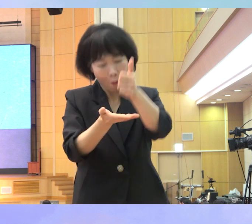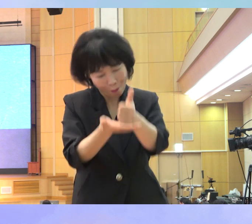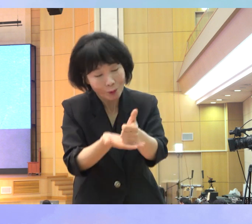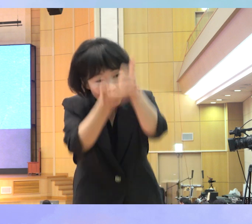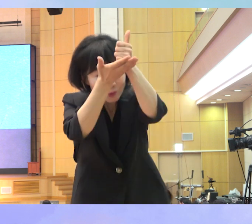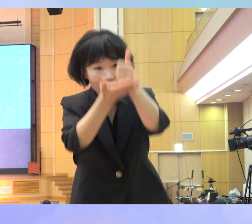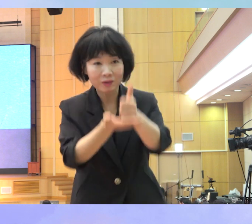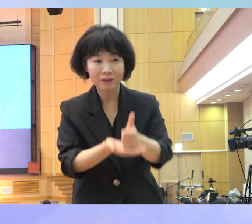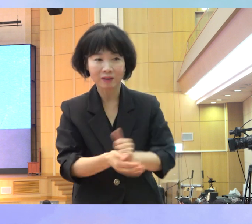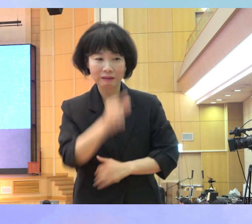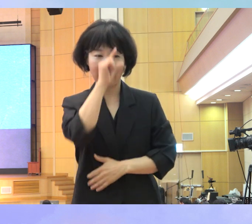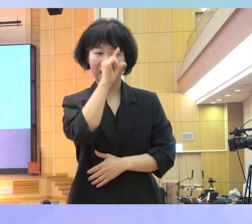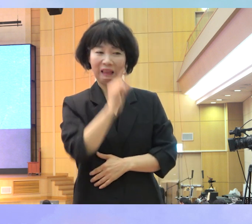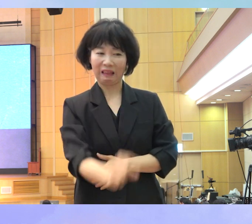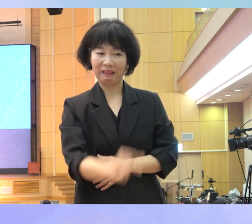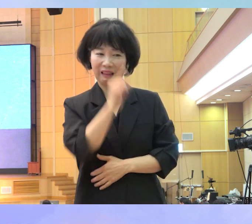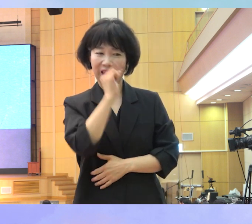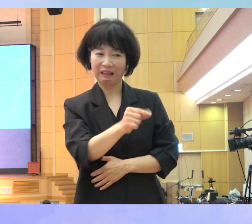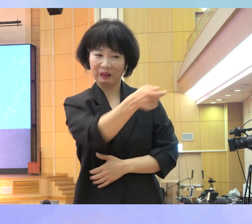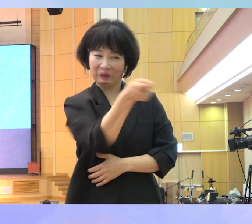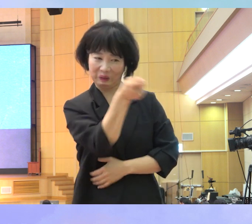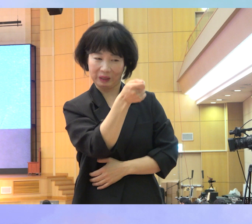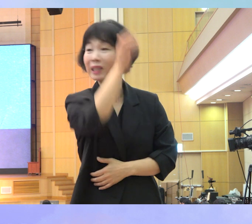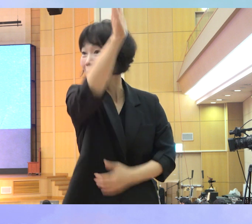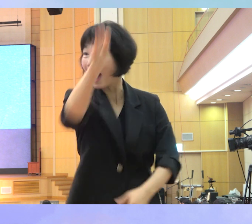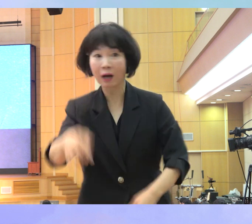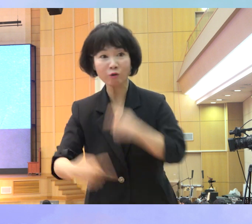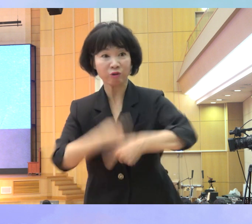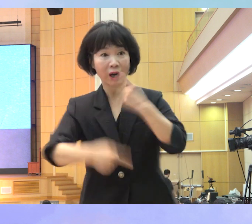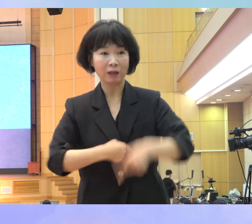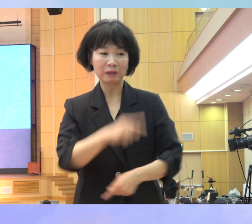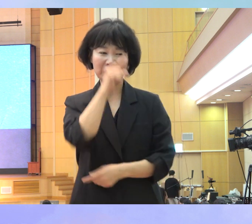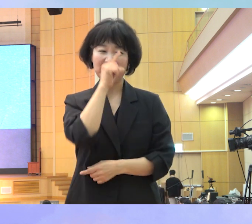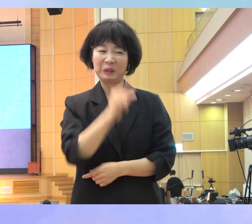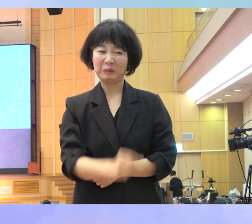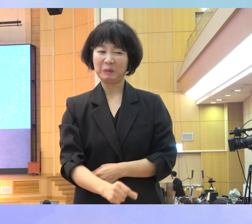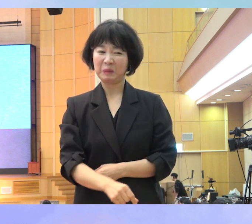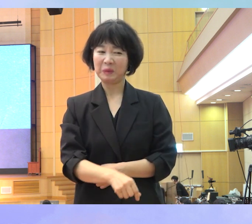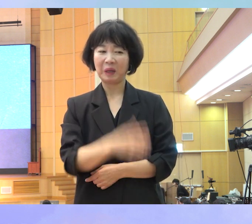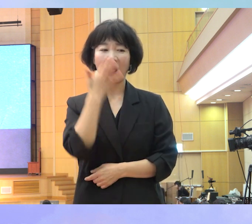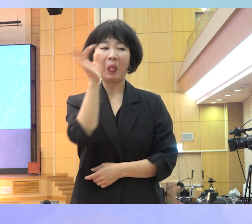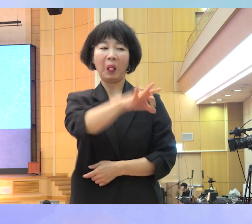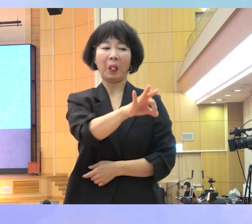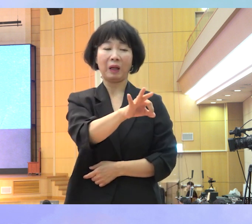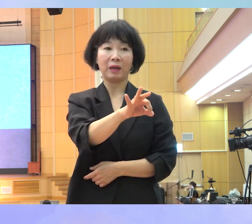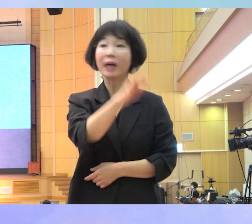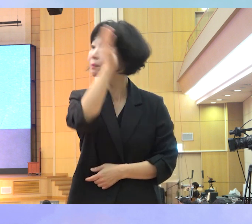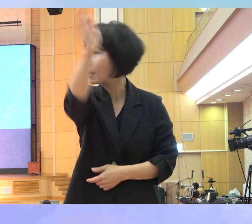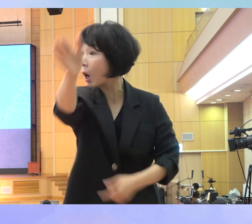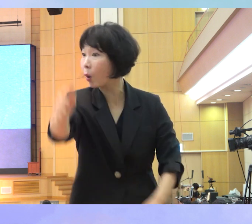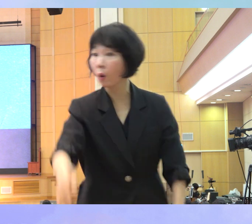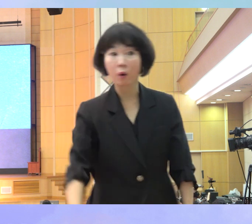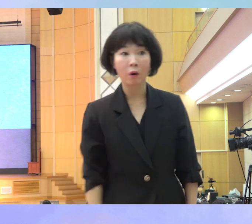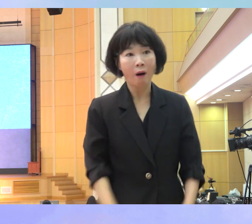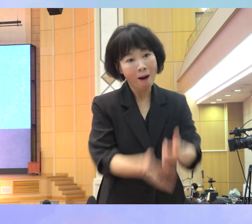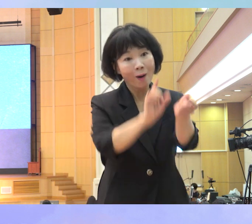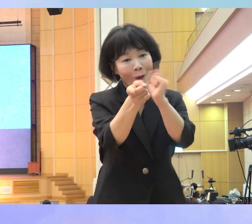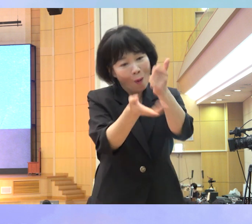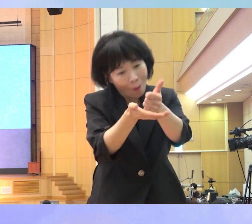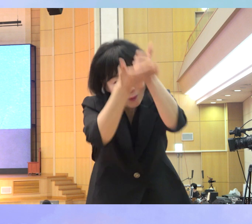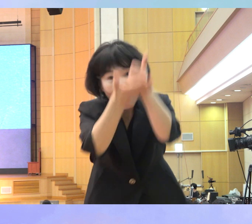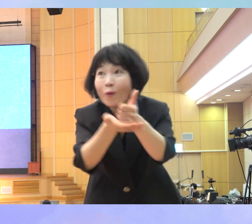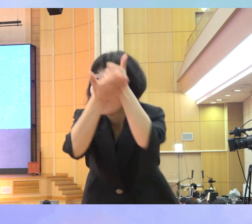남 깎아내리고 헐뜯고 비방하고 이런 말보다 존중하는 말. 그래서 하나님께도요,